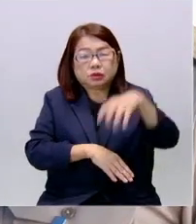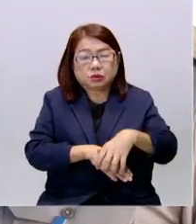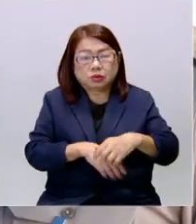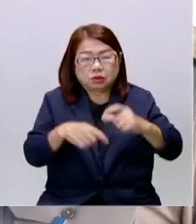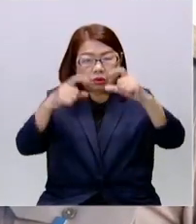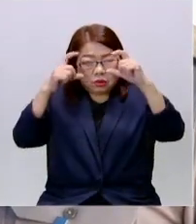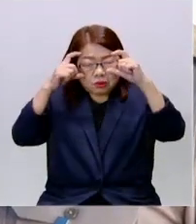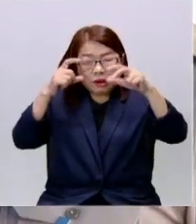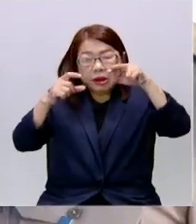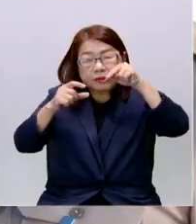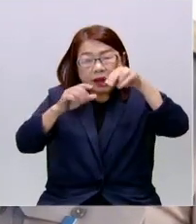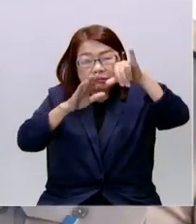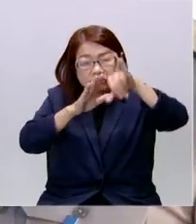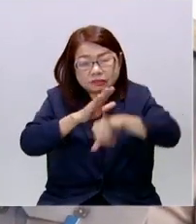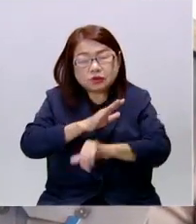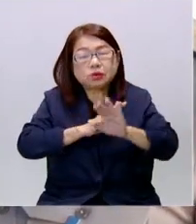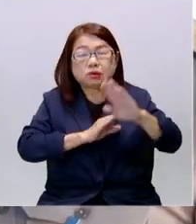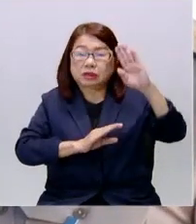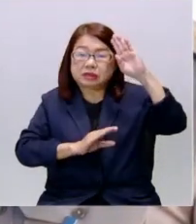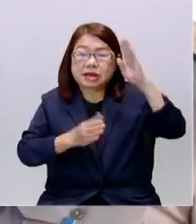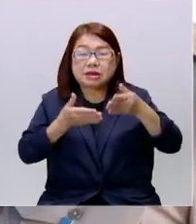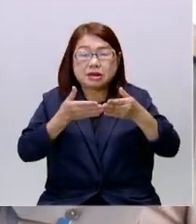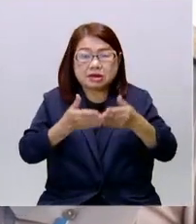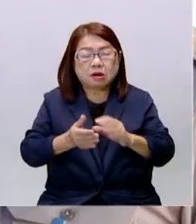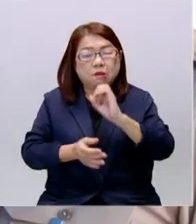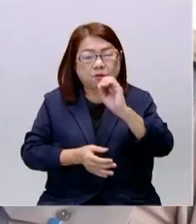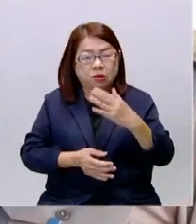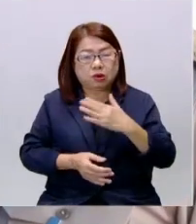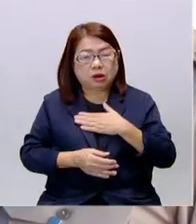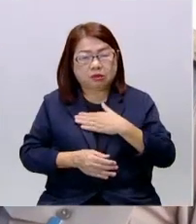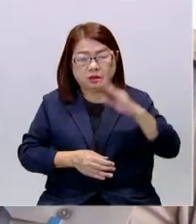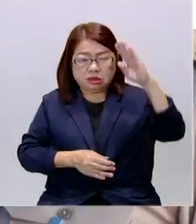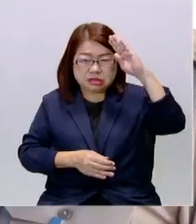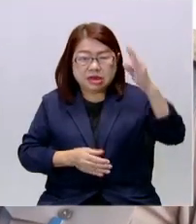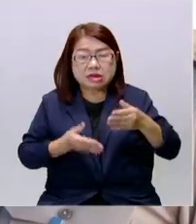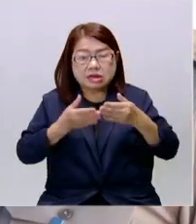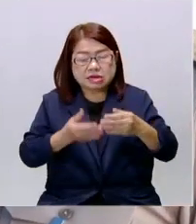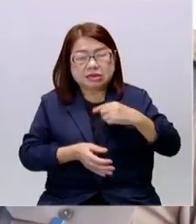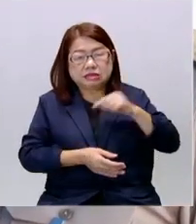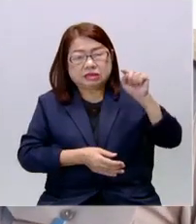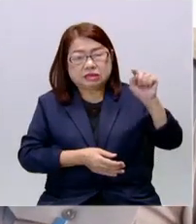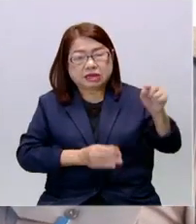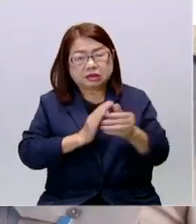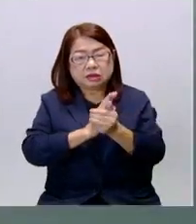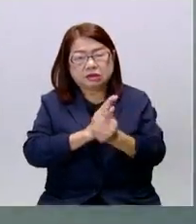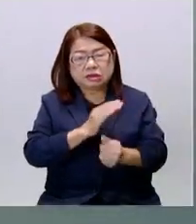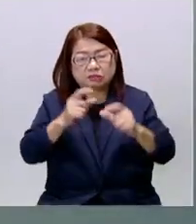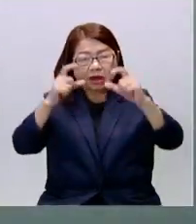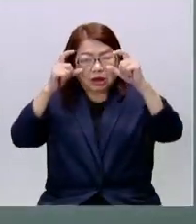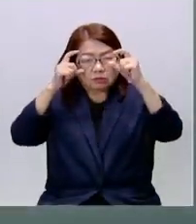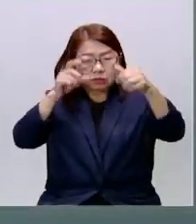พันธ์กรมสรรพวุฒิทหารเรือเปิดเผยว่าในขณะนี้กองทัพเรือได้สั่งการให้กรมสรรพวุฒิทหารเรือส่งนักประดาน้ำเดินทางจ